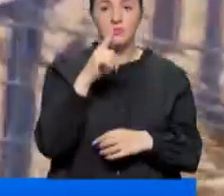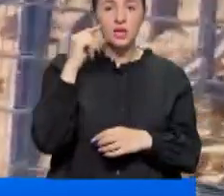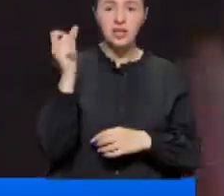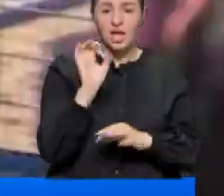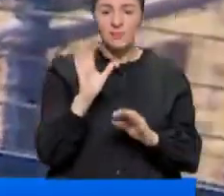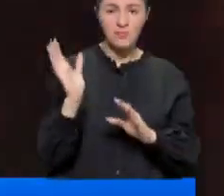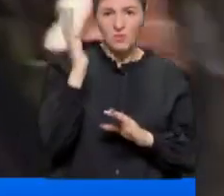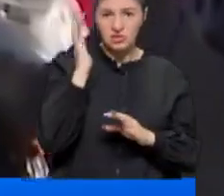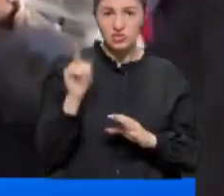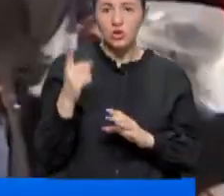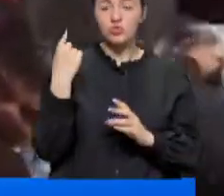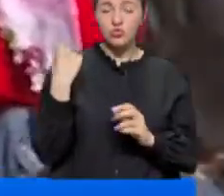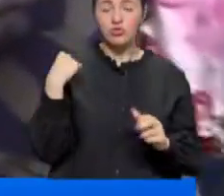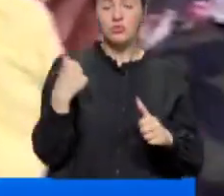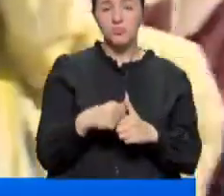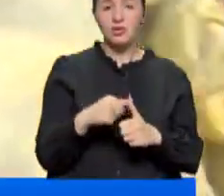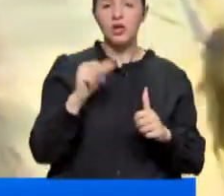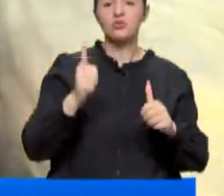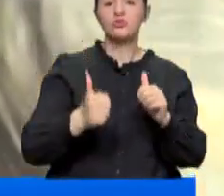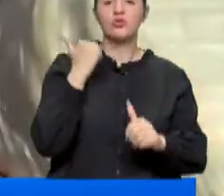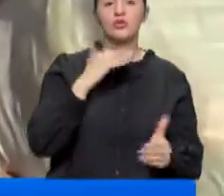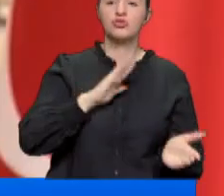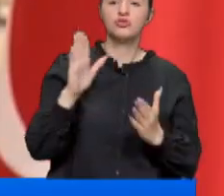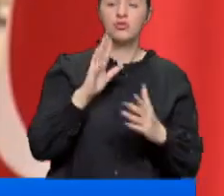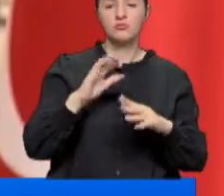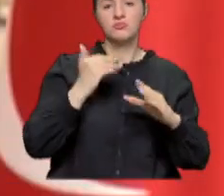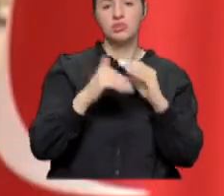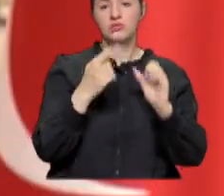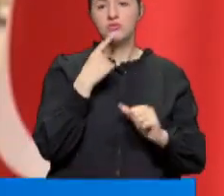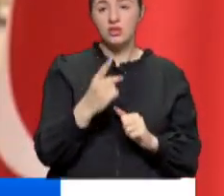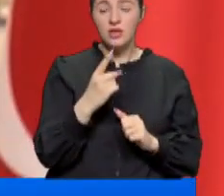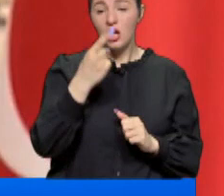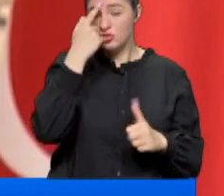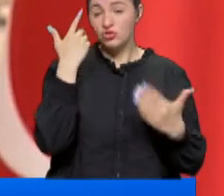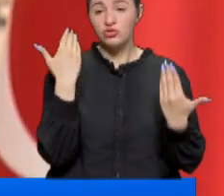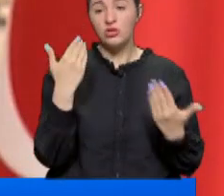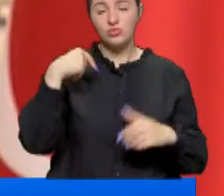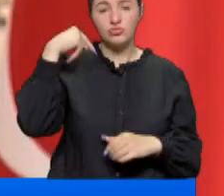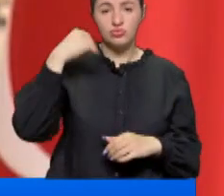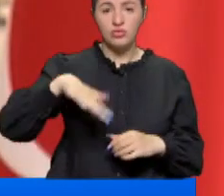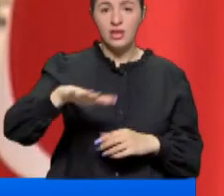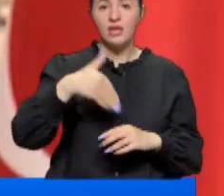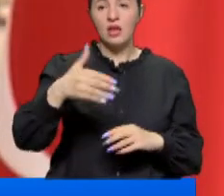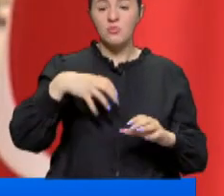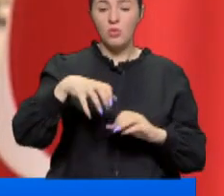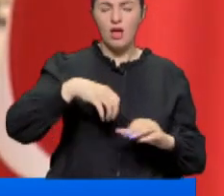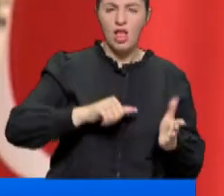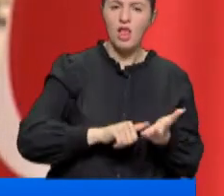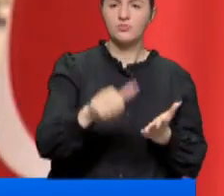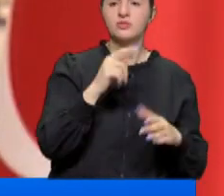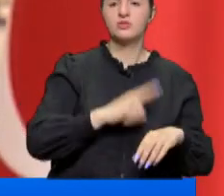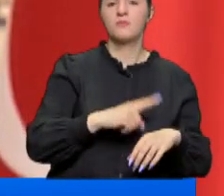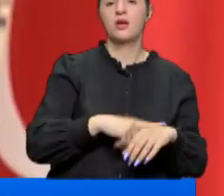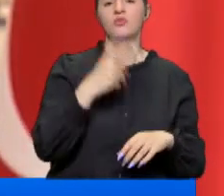Mayıs ayının hemen başında Dün de yeniden dönüşmesi bu İnşallah Suriye'nin Diğer kısımları da